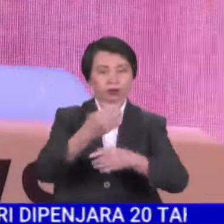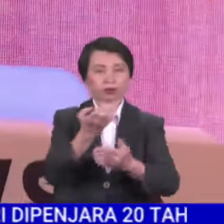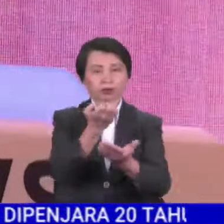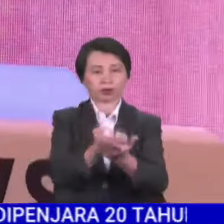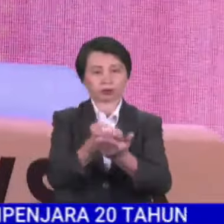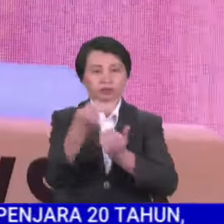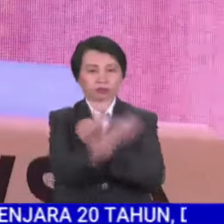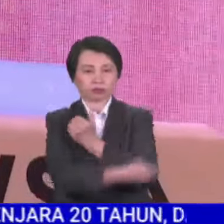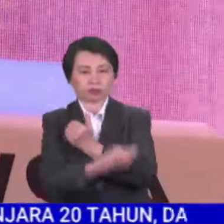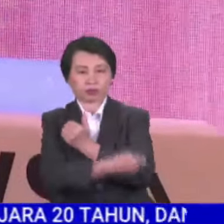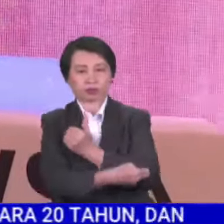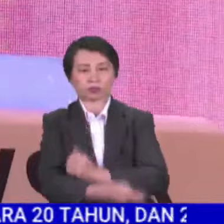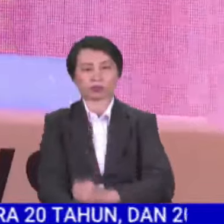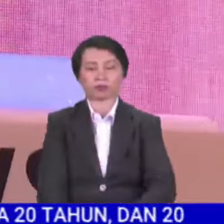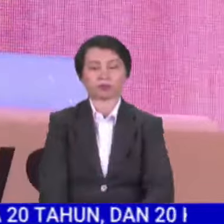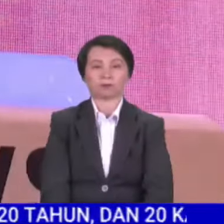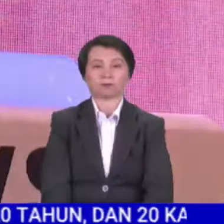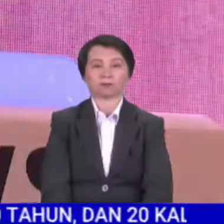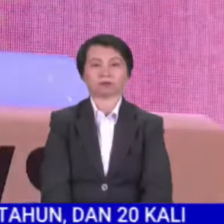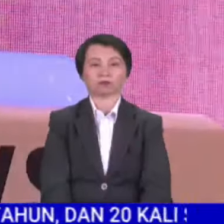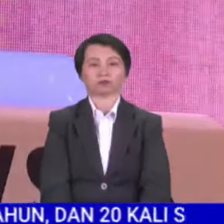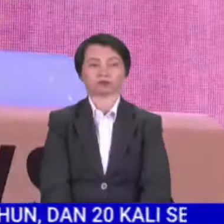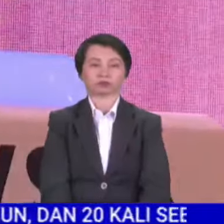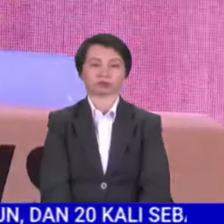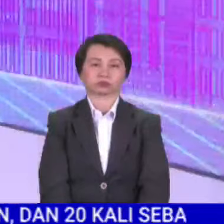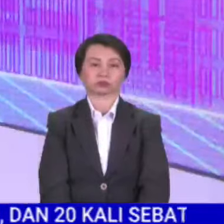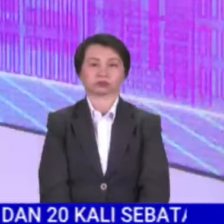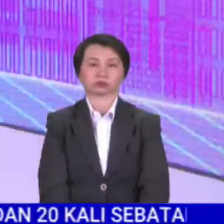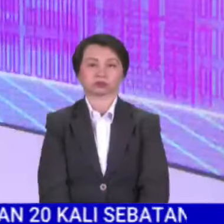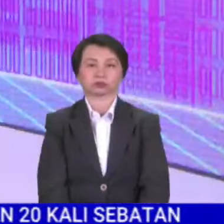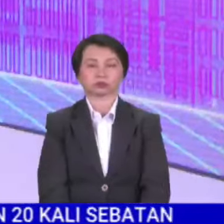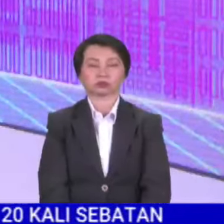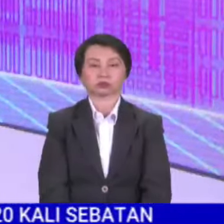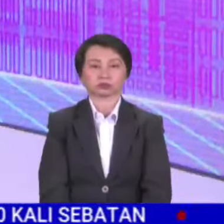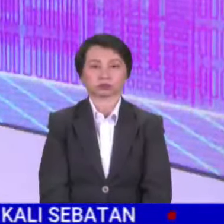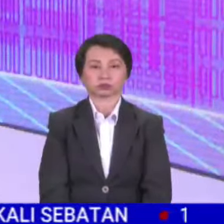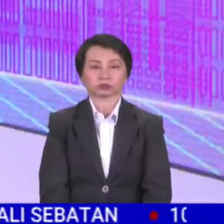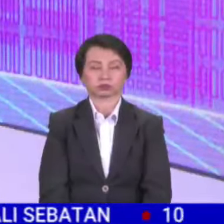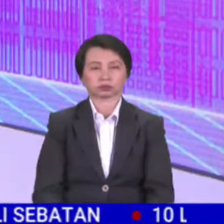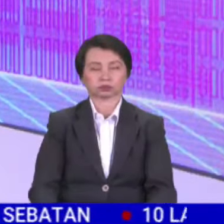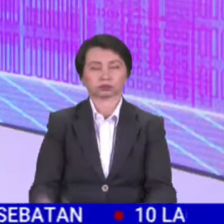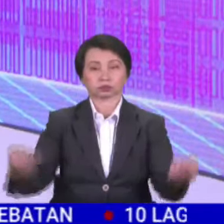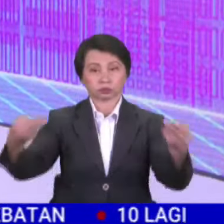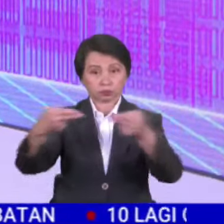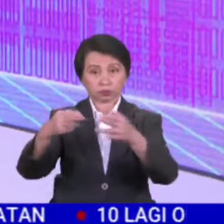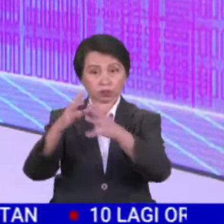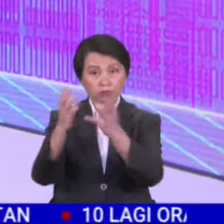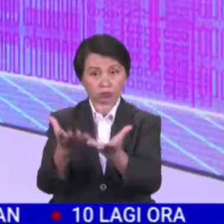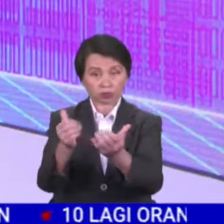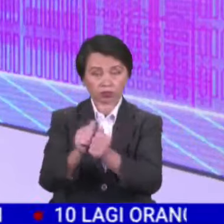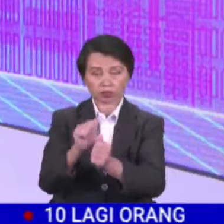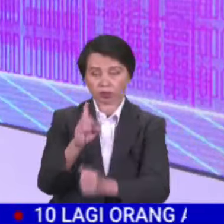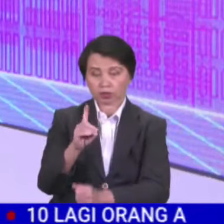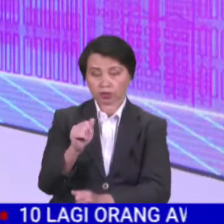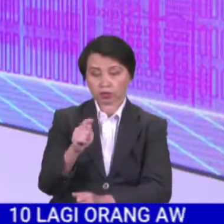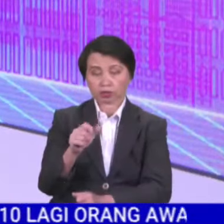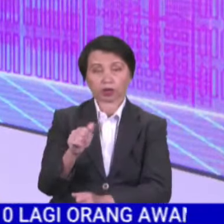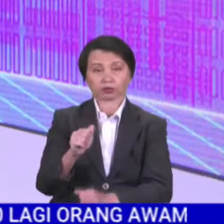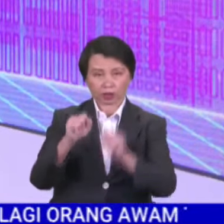ekonomi negara. Menghubungkan dunia dengan data yang